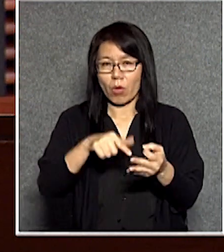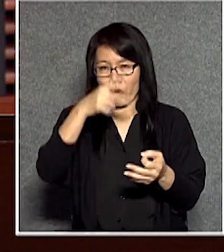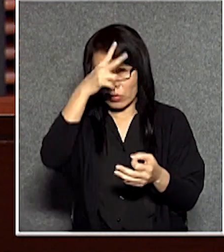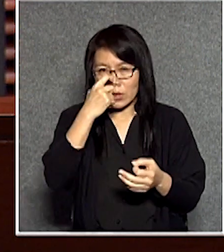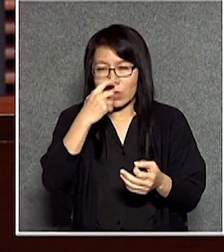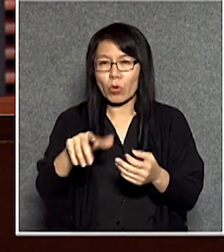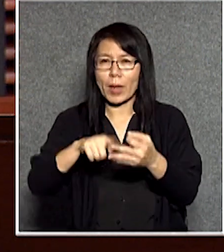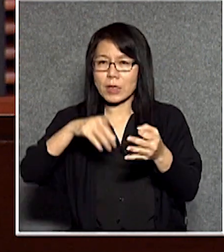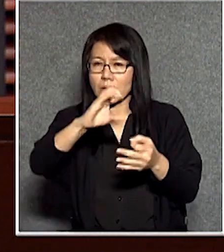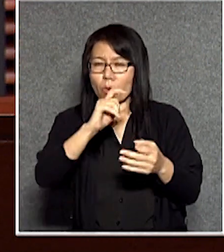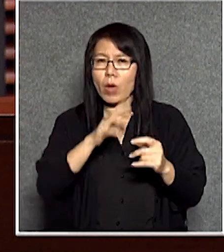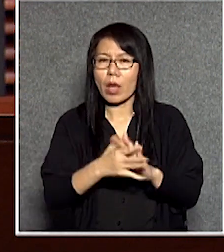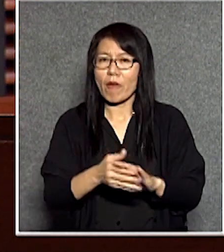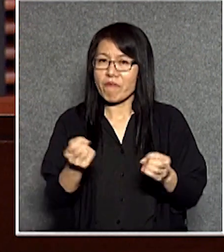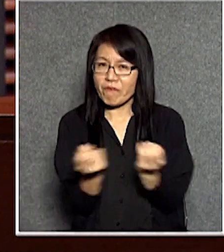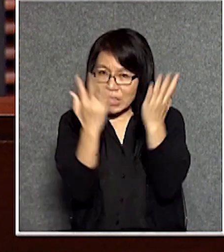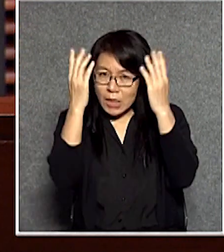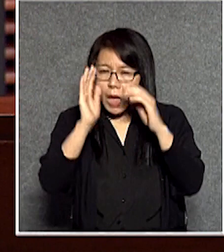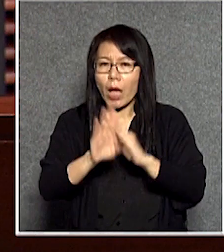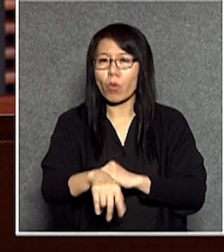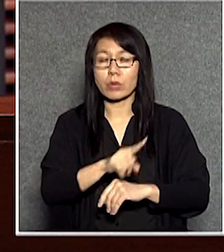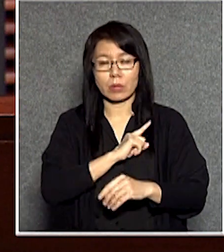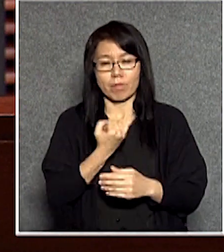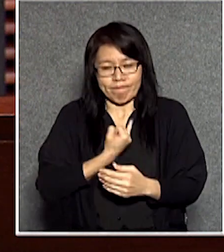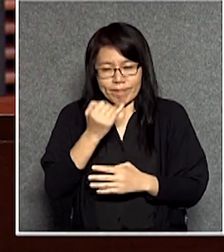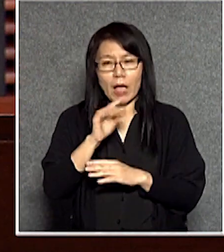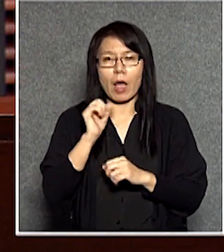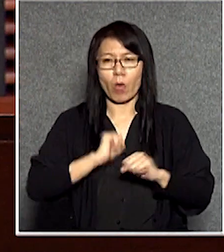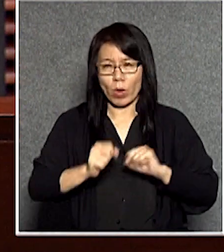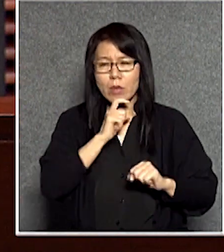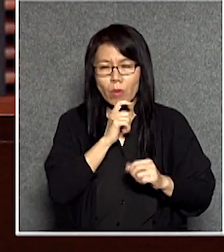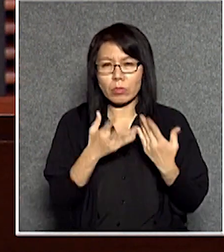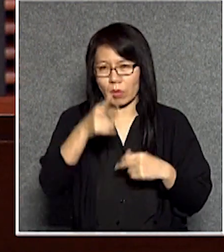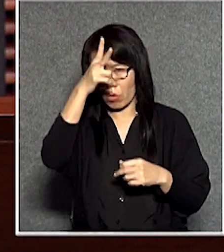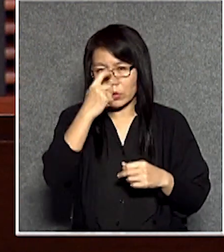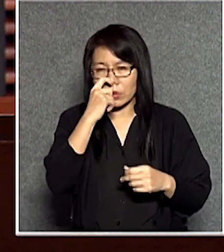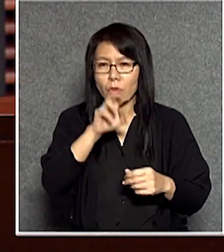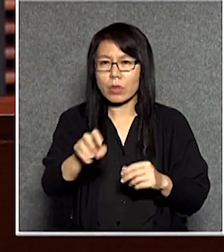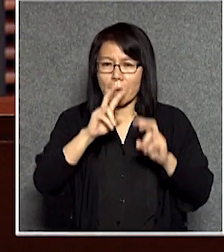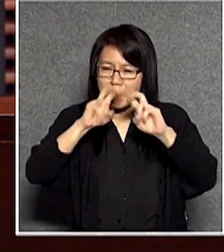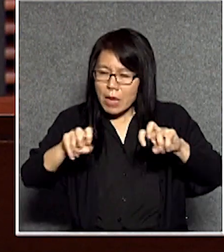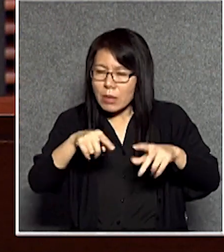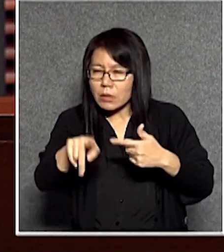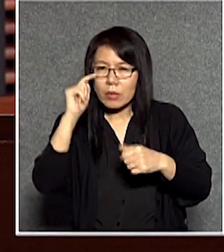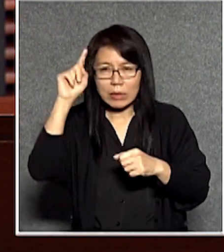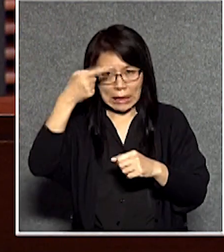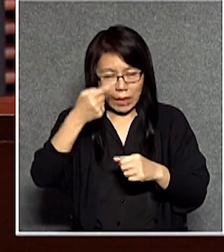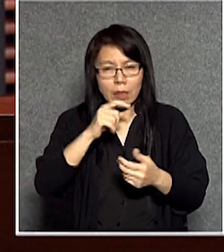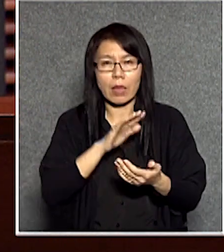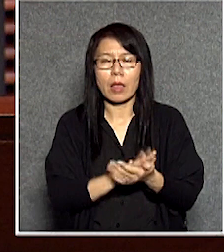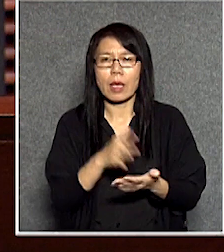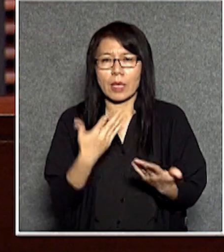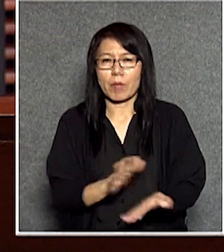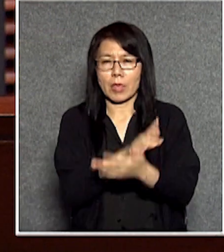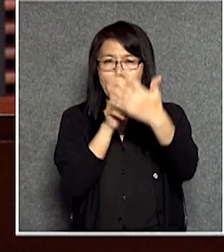浩鼎在東窗事發之後承認他的行為，而梁振英更加在事件被揭露之後的第二日，即是本年的